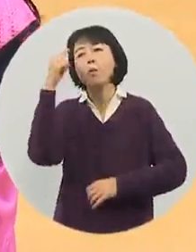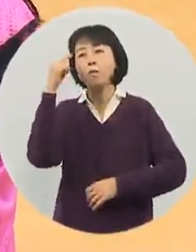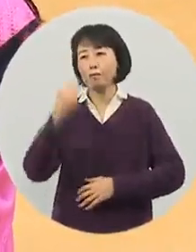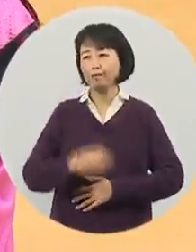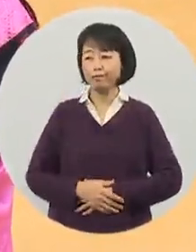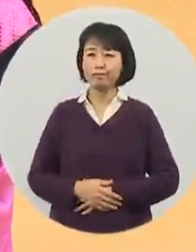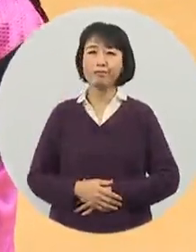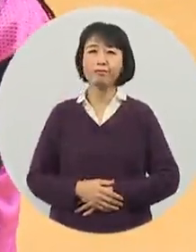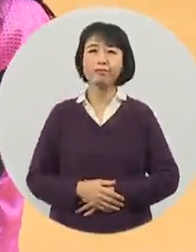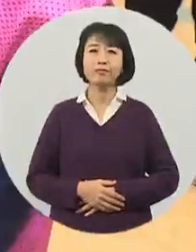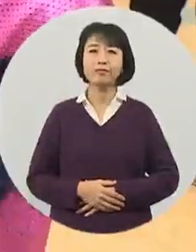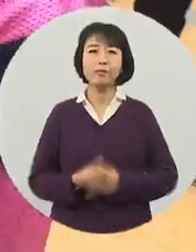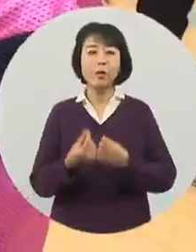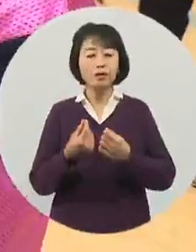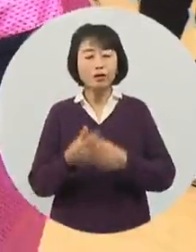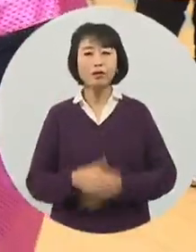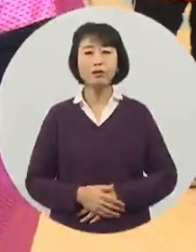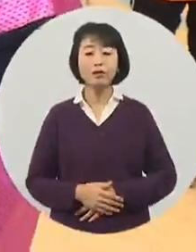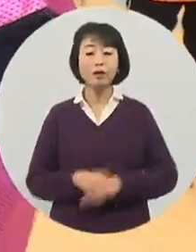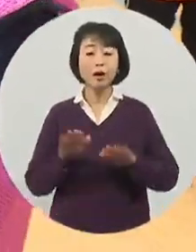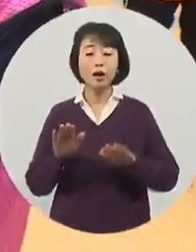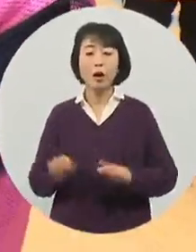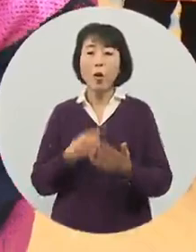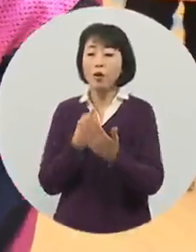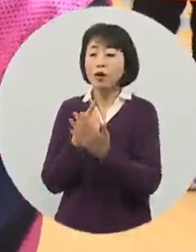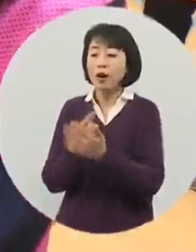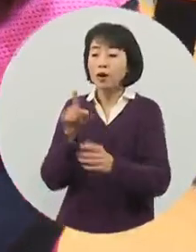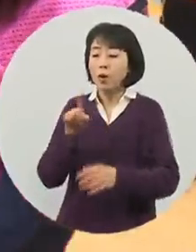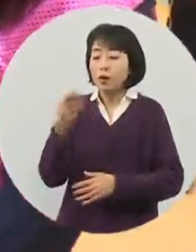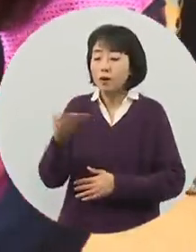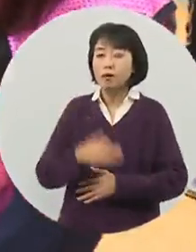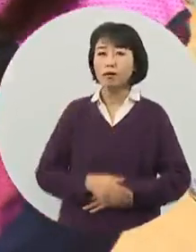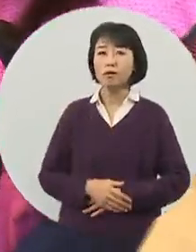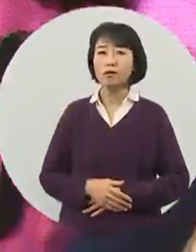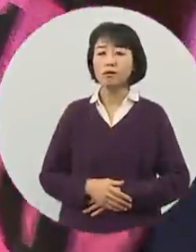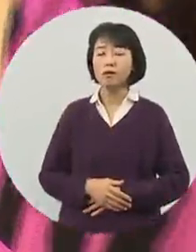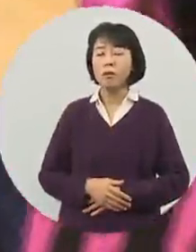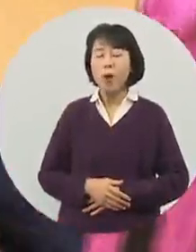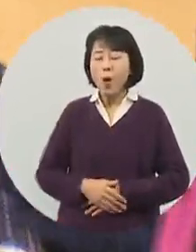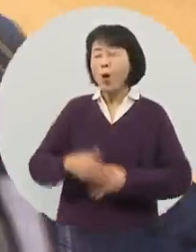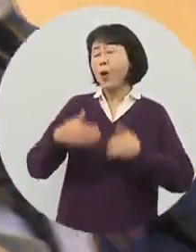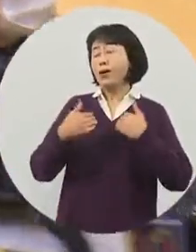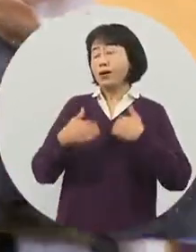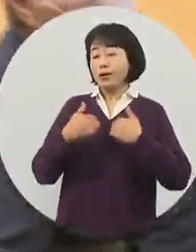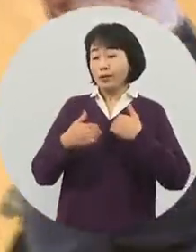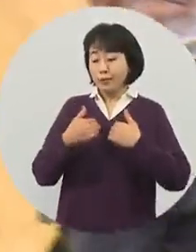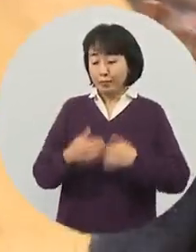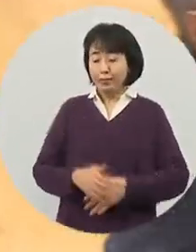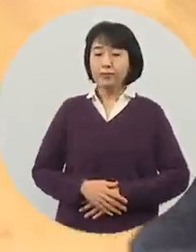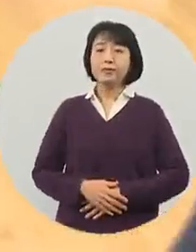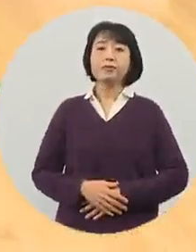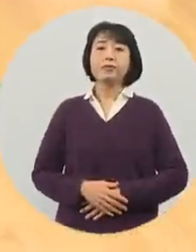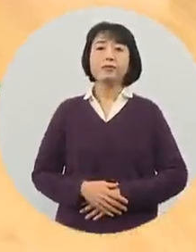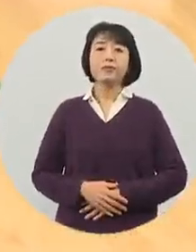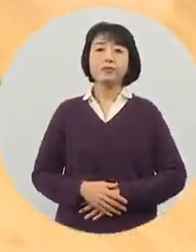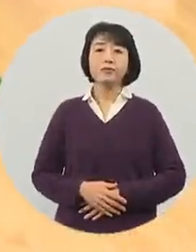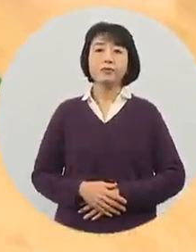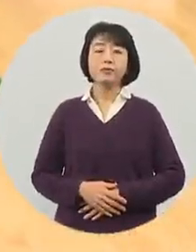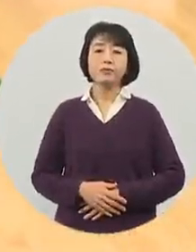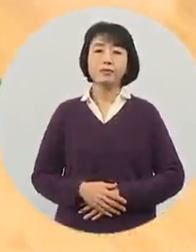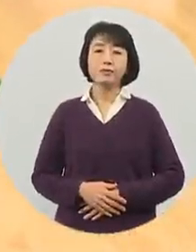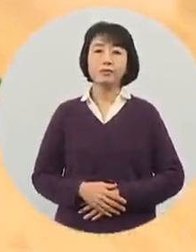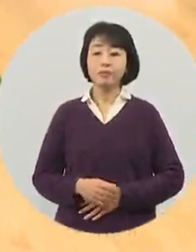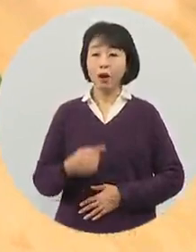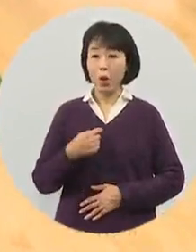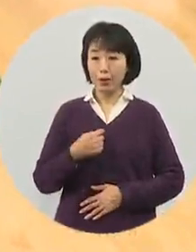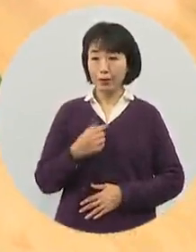しいかな。 そうですよね。今日参加してみていかがでしたか。 あ、もうすごく楽しかったです。も